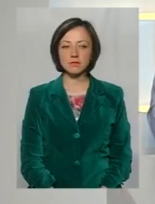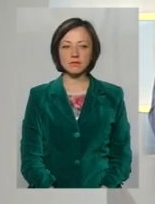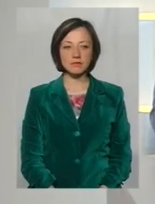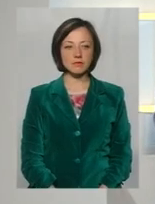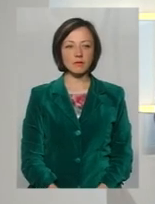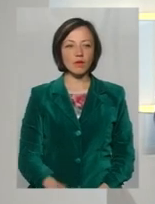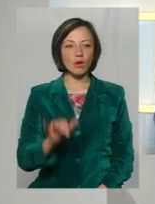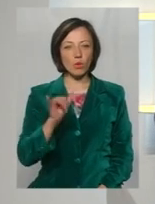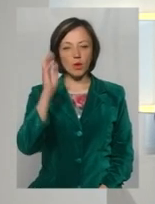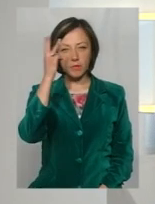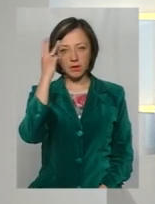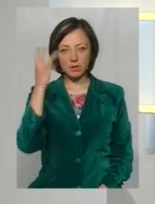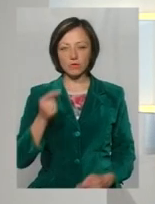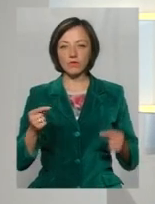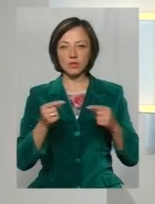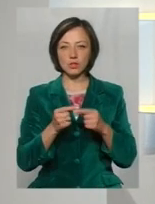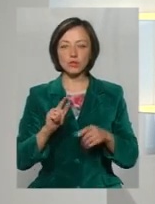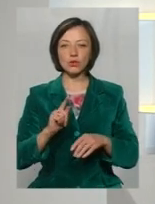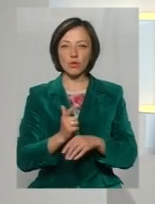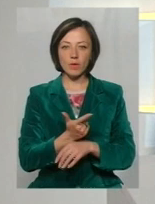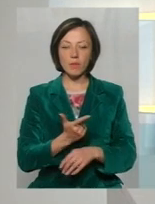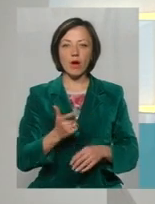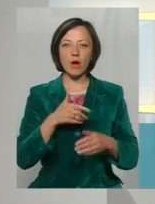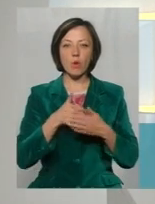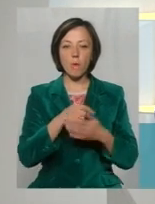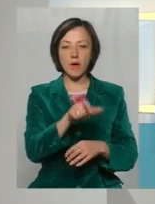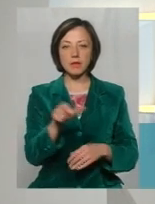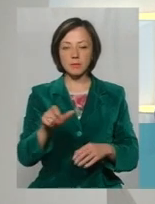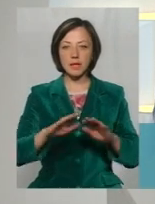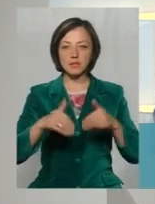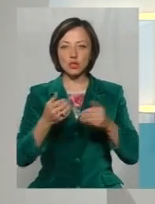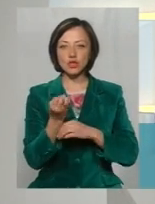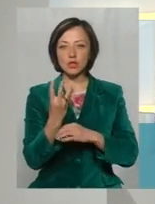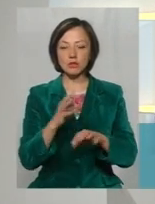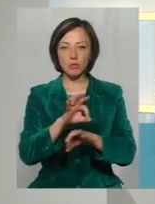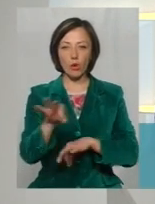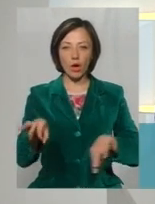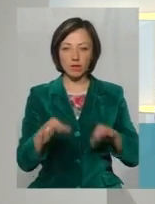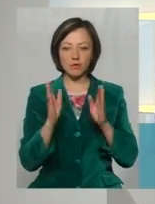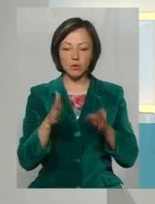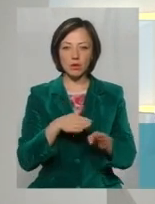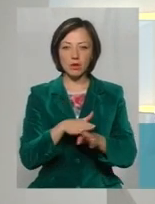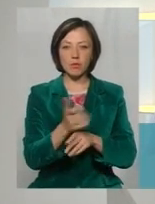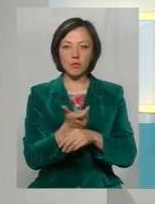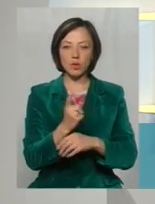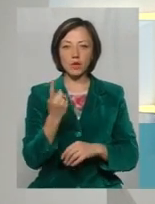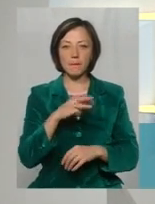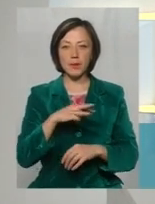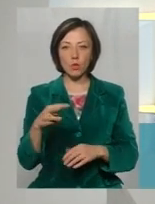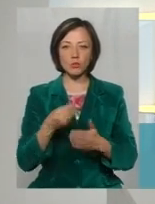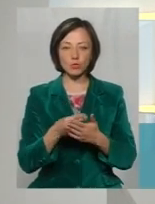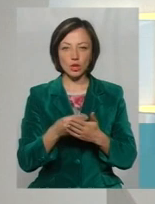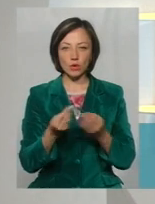У Хмельницькому визначились з черговими громадськими ініціативами. 14 проєктів реалізовуватимуть за понад мільйон бюджетних